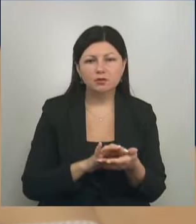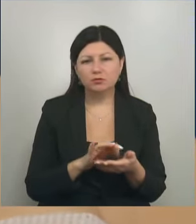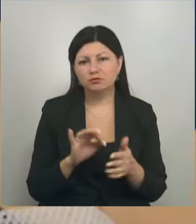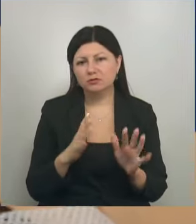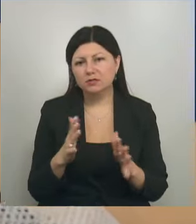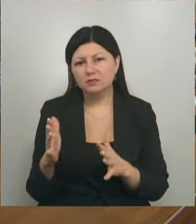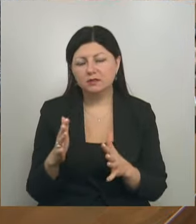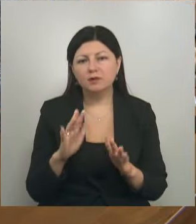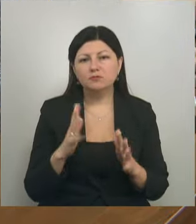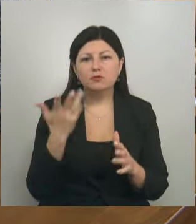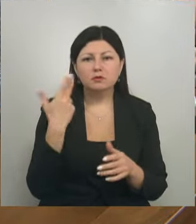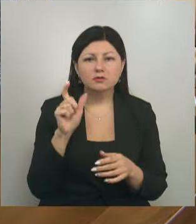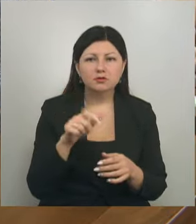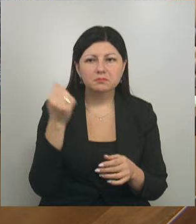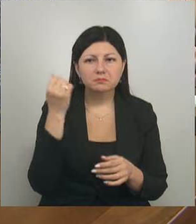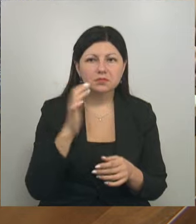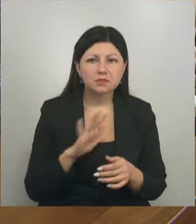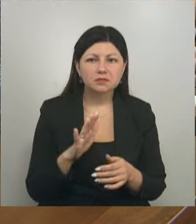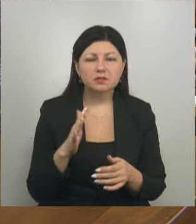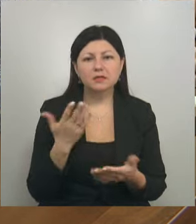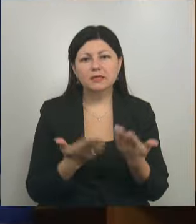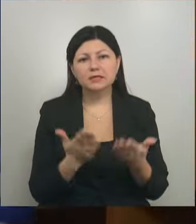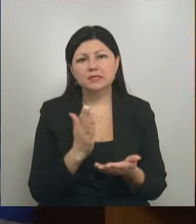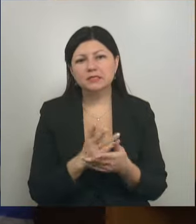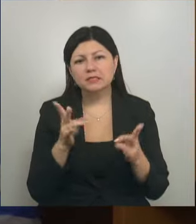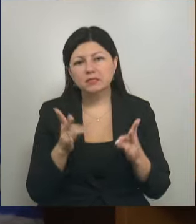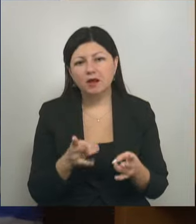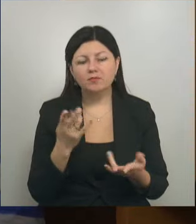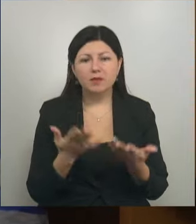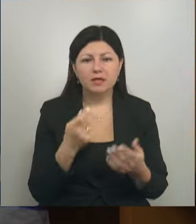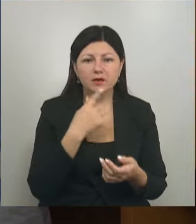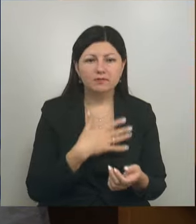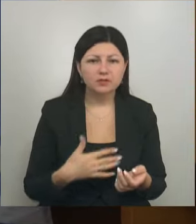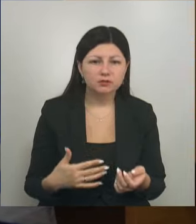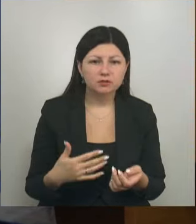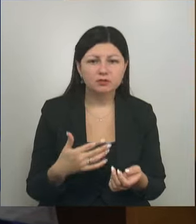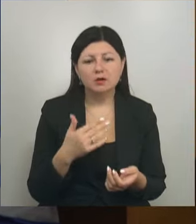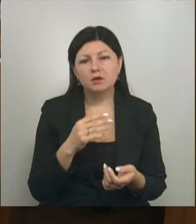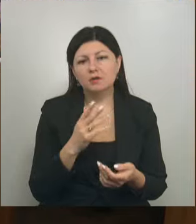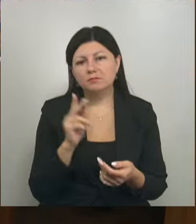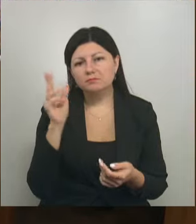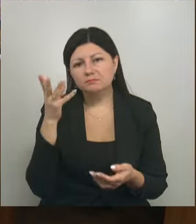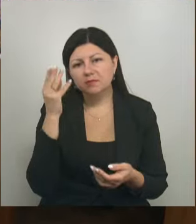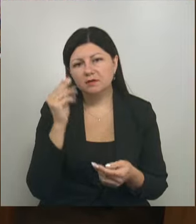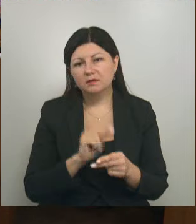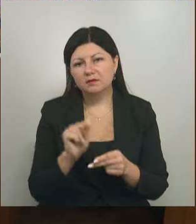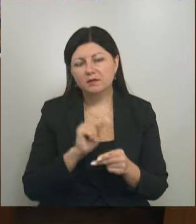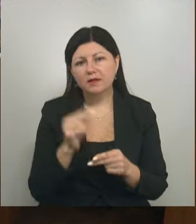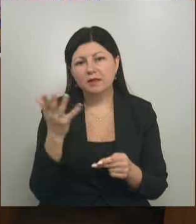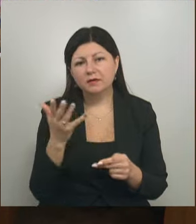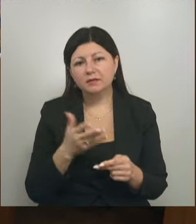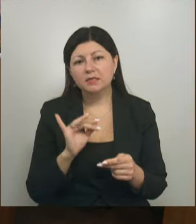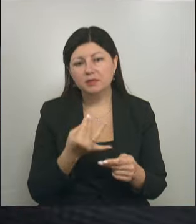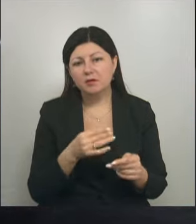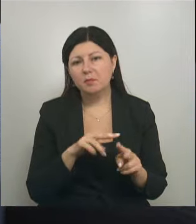в частности, в случае, когда человек без сознания, если есть травмы или открытое кровотечение. Базовые знания подают в виде лекций,